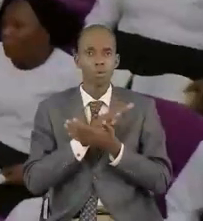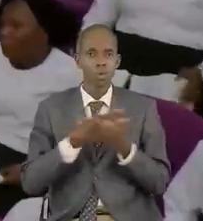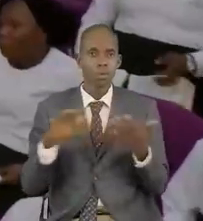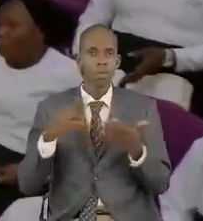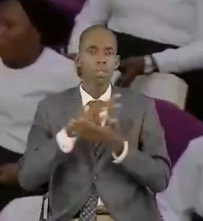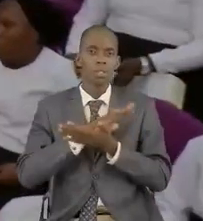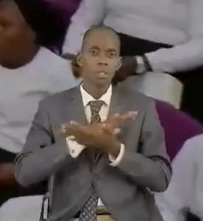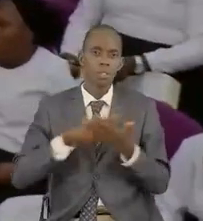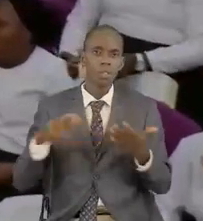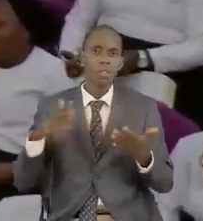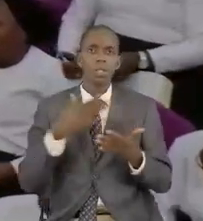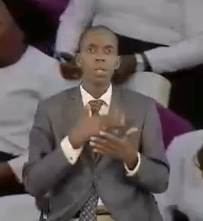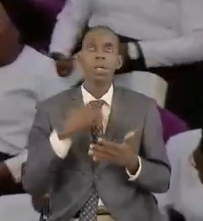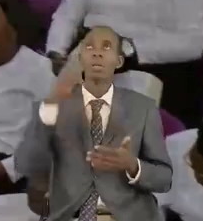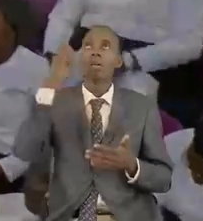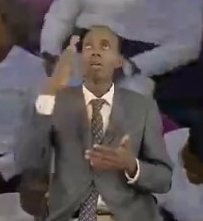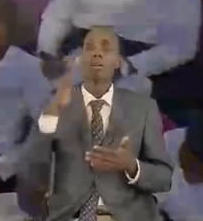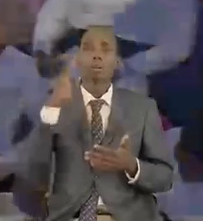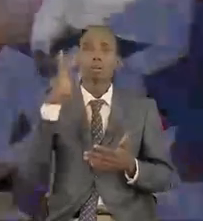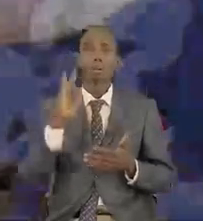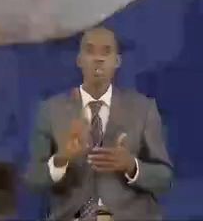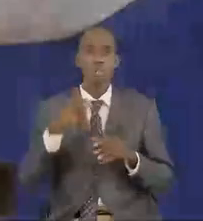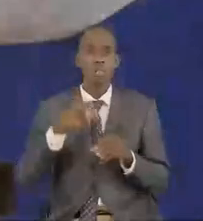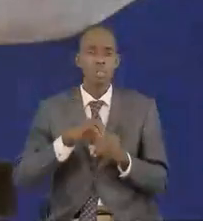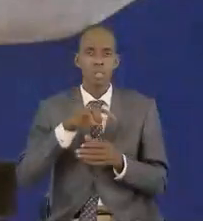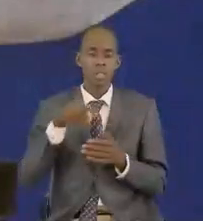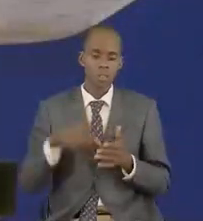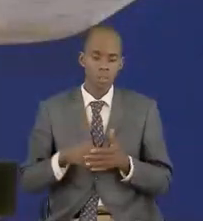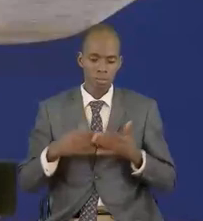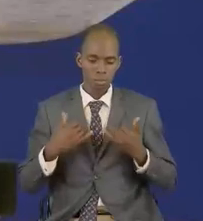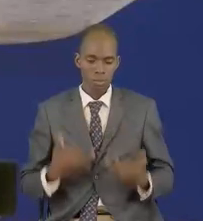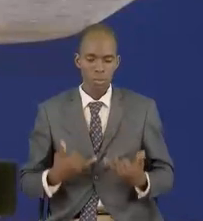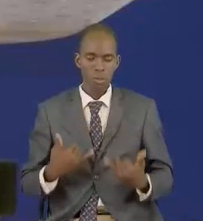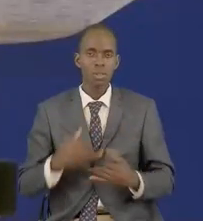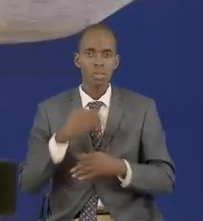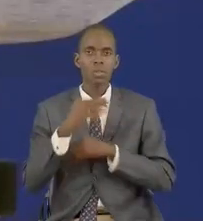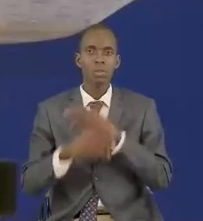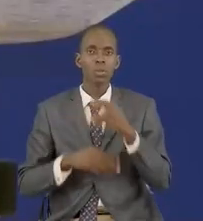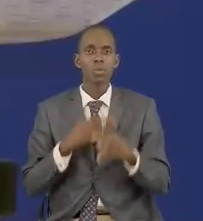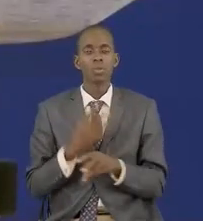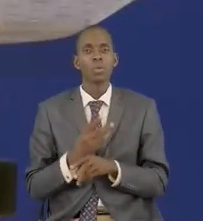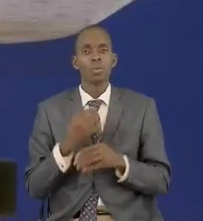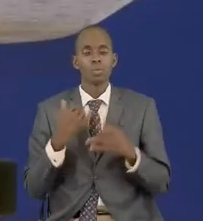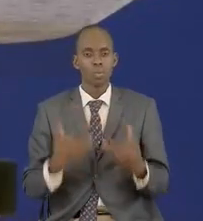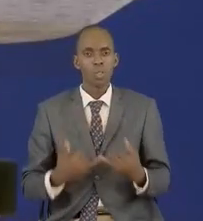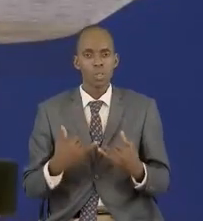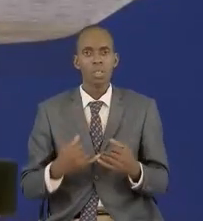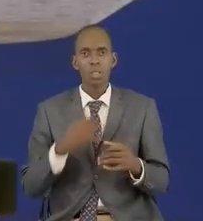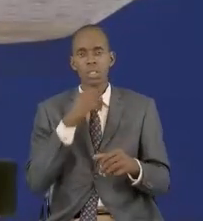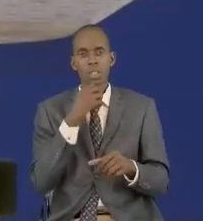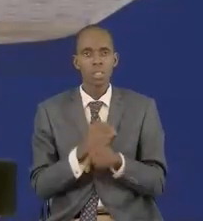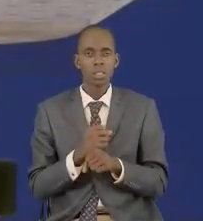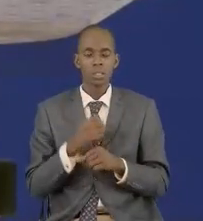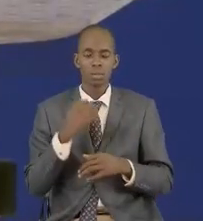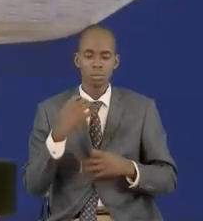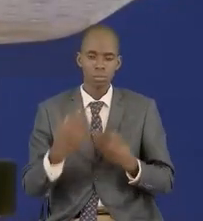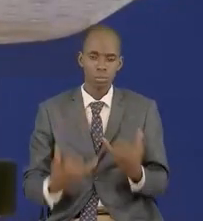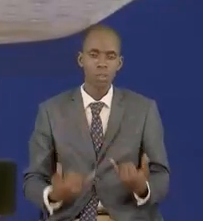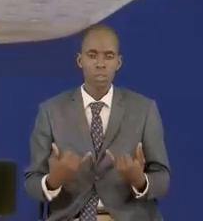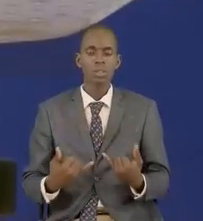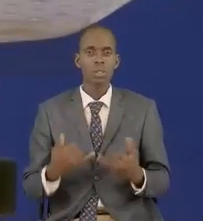sagesse la justice et la piété dans ce siècle présent et